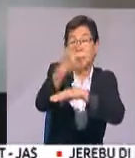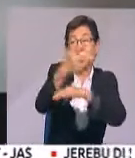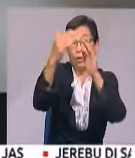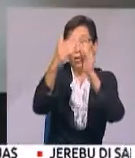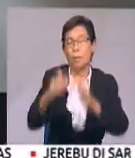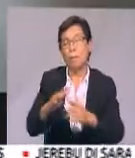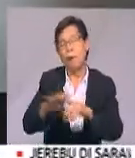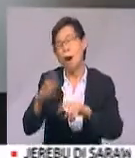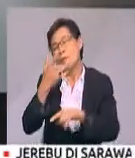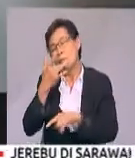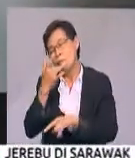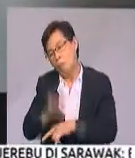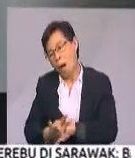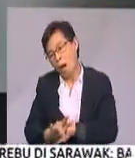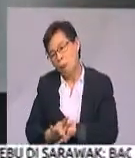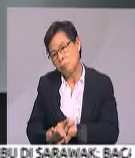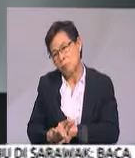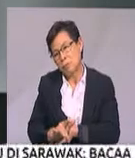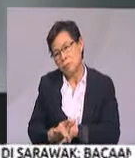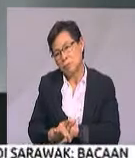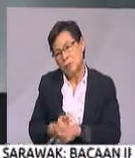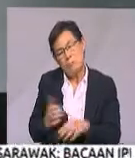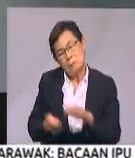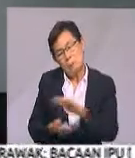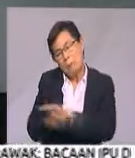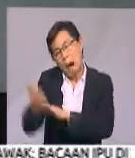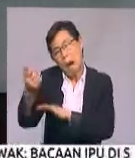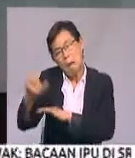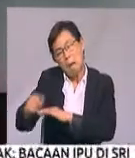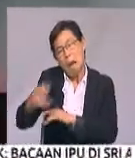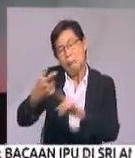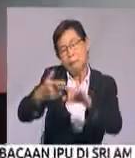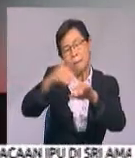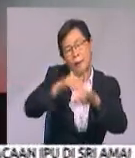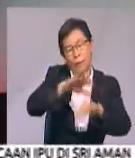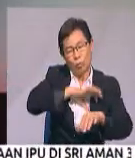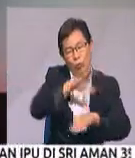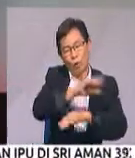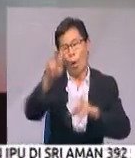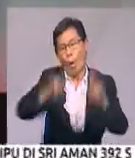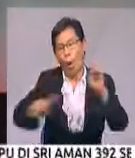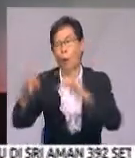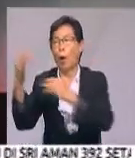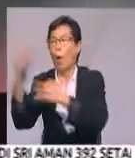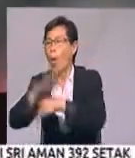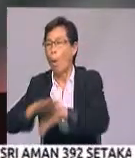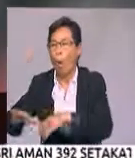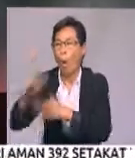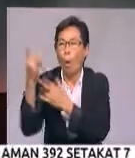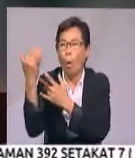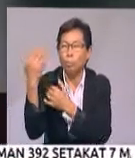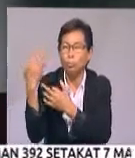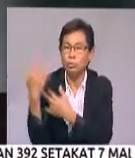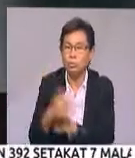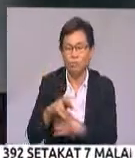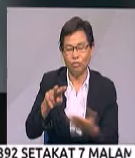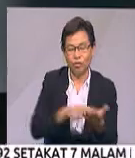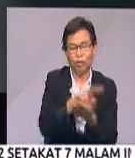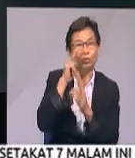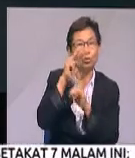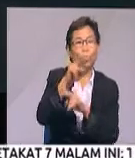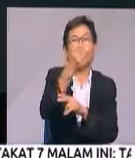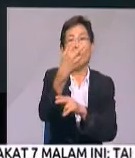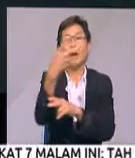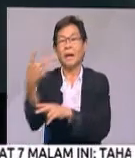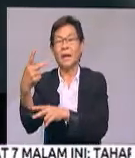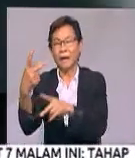nasibnya malang apabila dia gagal meloloskan diri daripada pihak polis dan orang ramai yang sedia menunggu. Video tersebut ditonton hampir